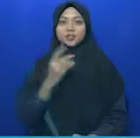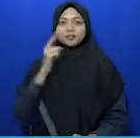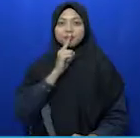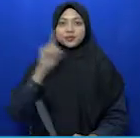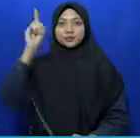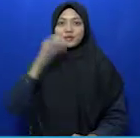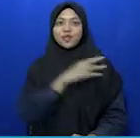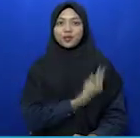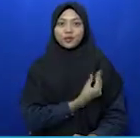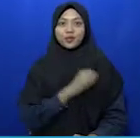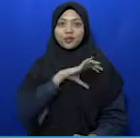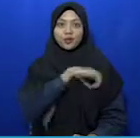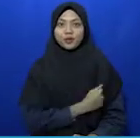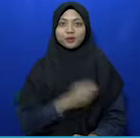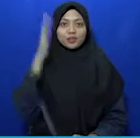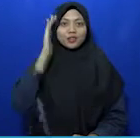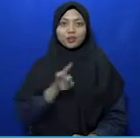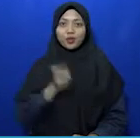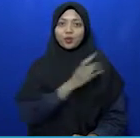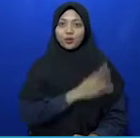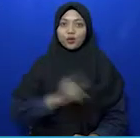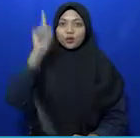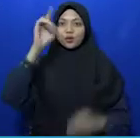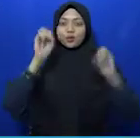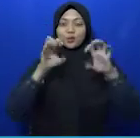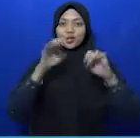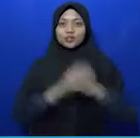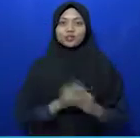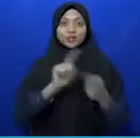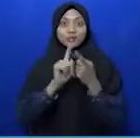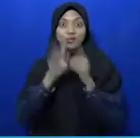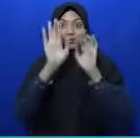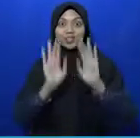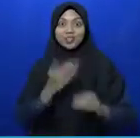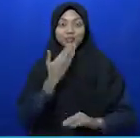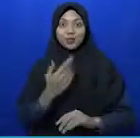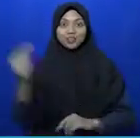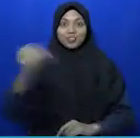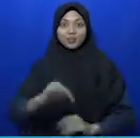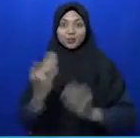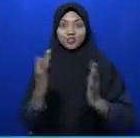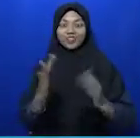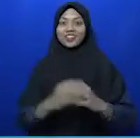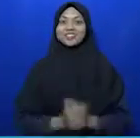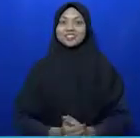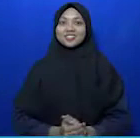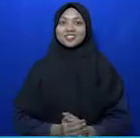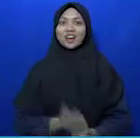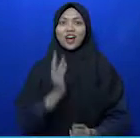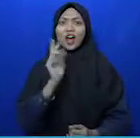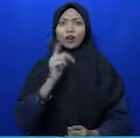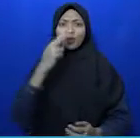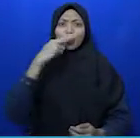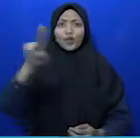Bismillahirrahmanirrahim. Assalamualaikum warahmatullahi wabarakatuh. Rekan-rekan media, terima kasih sudah hadir. Yang masih di luar,